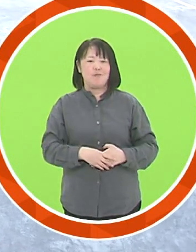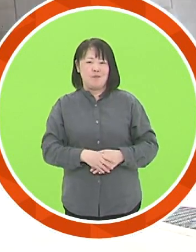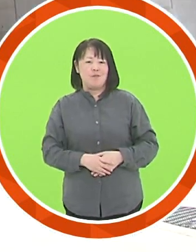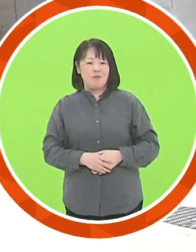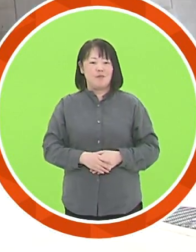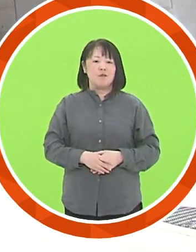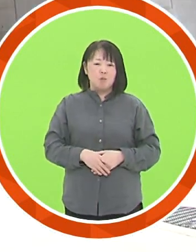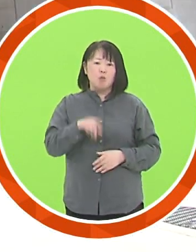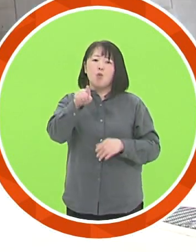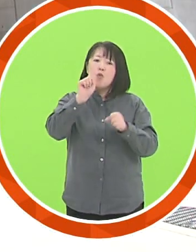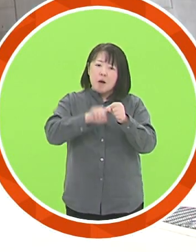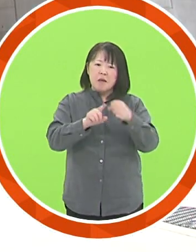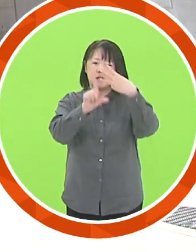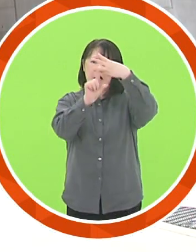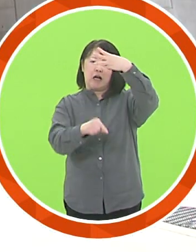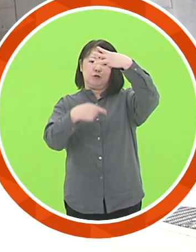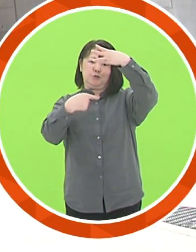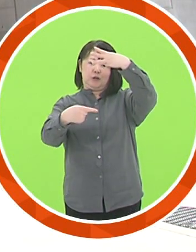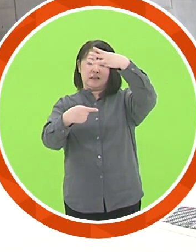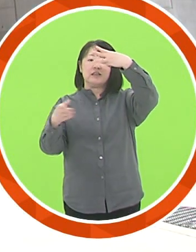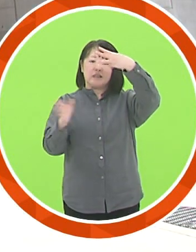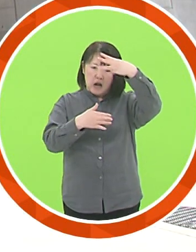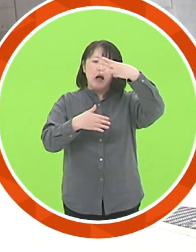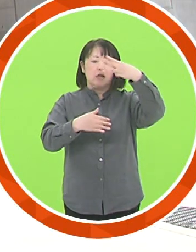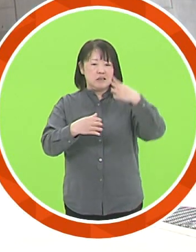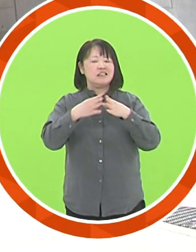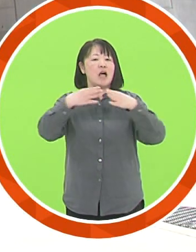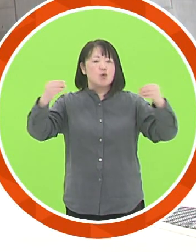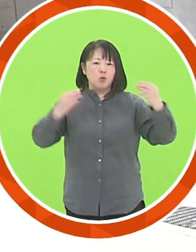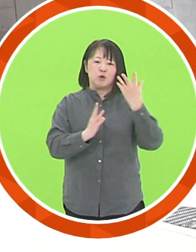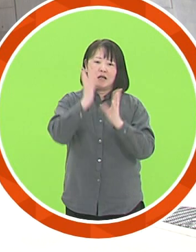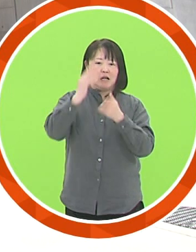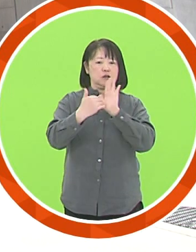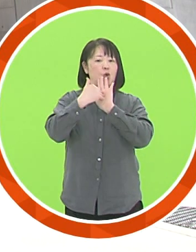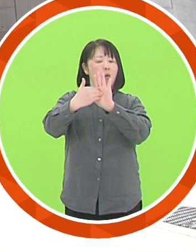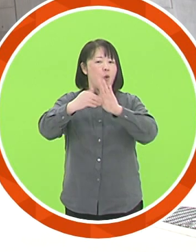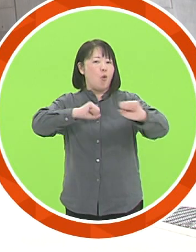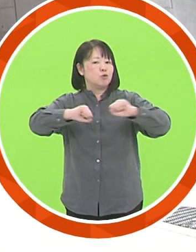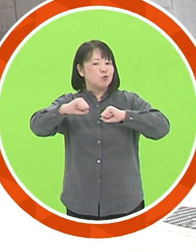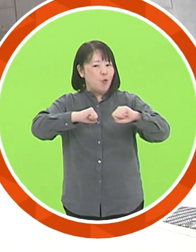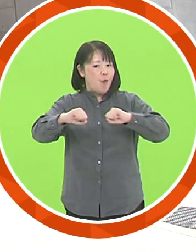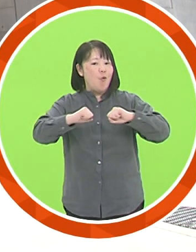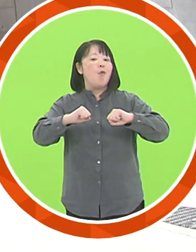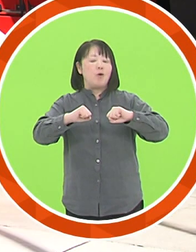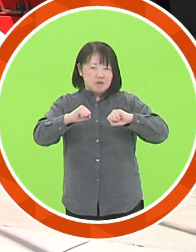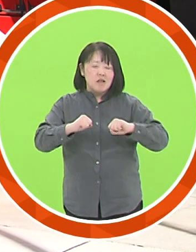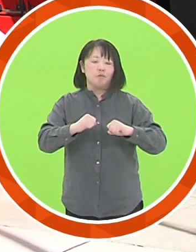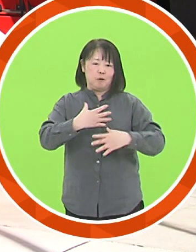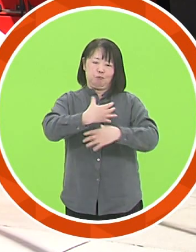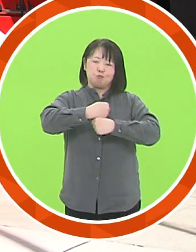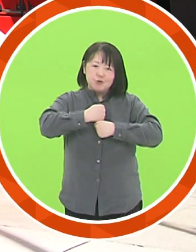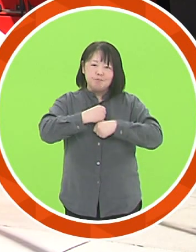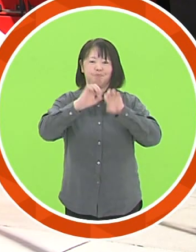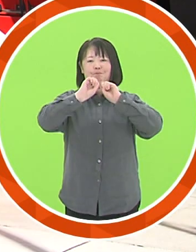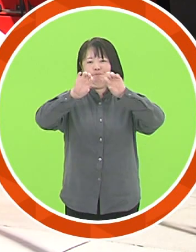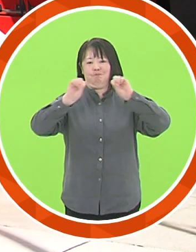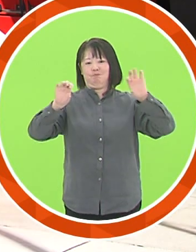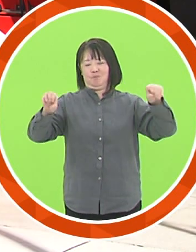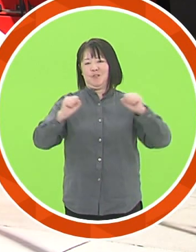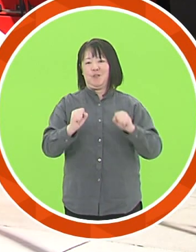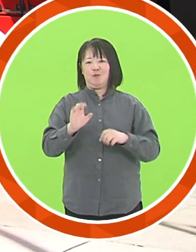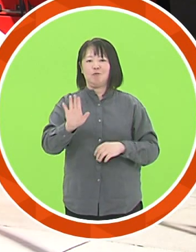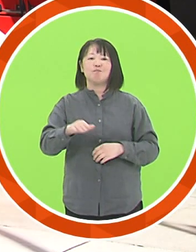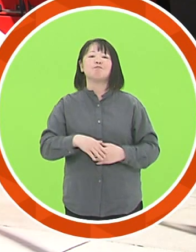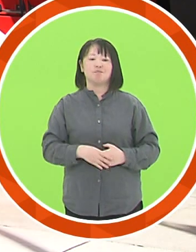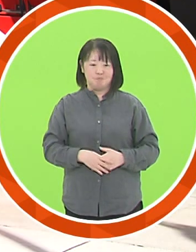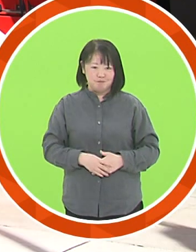です、はい、3月1日から春季全国火災予防運動を展開して火の用心を訴え